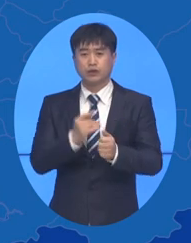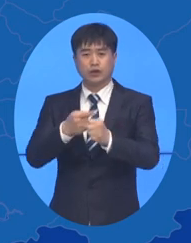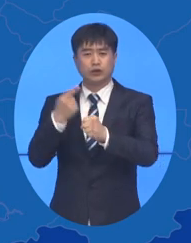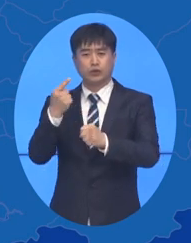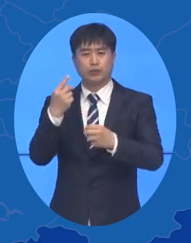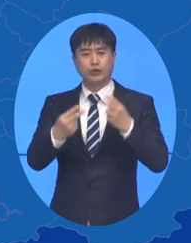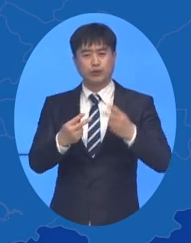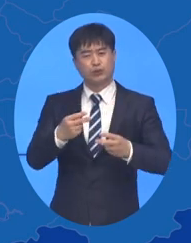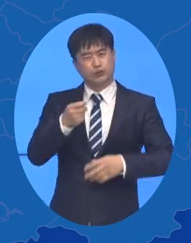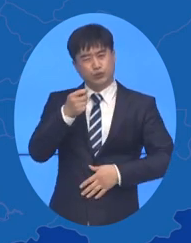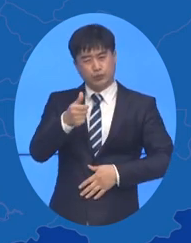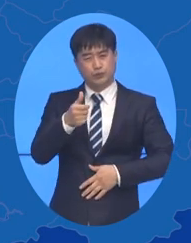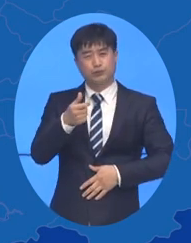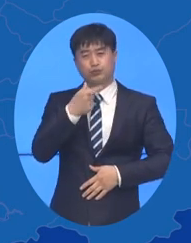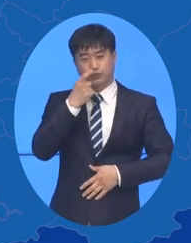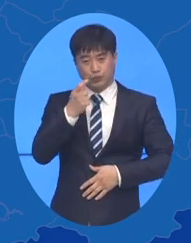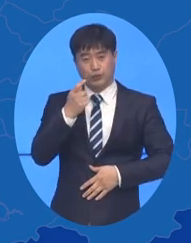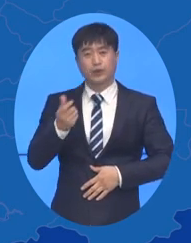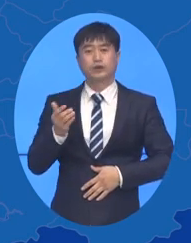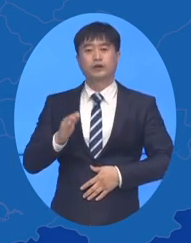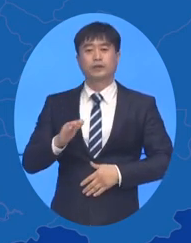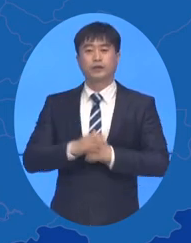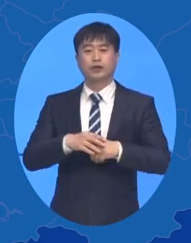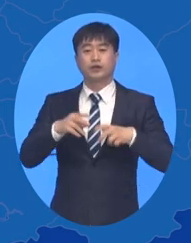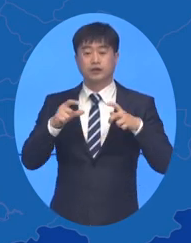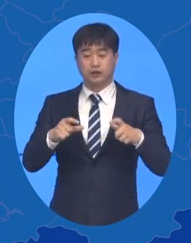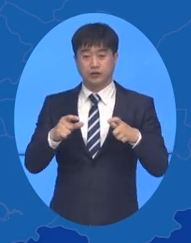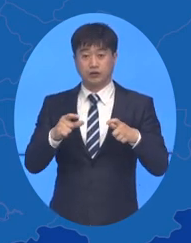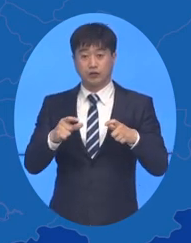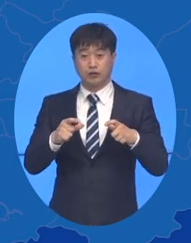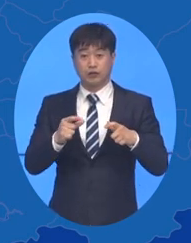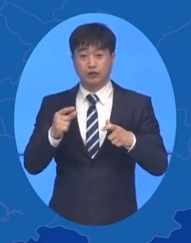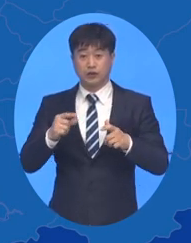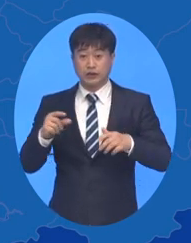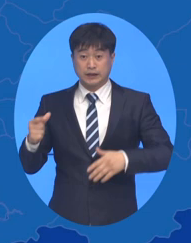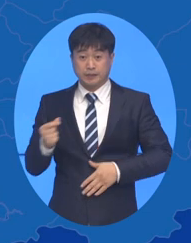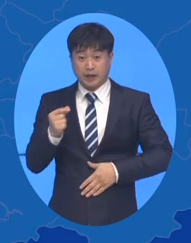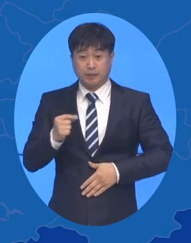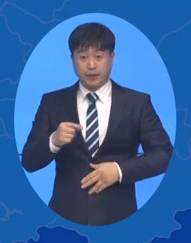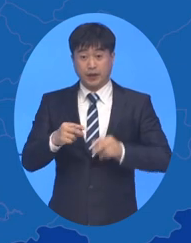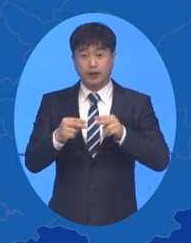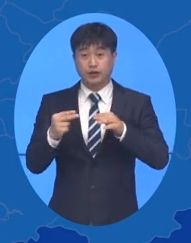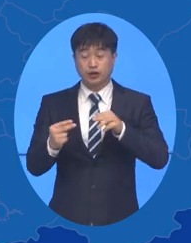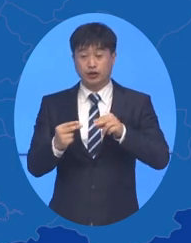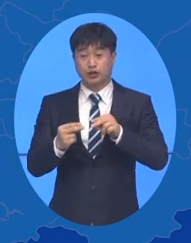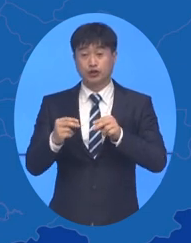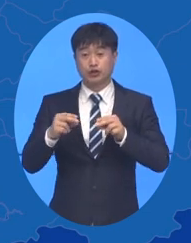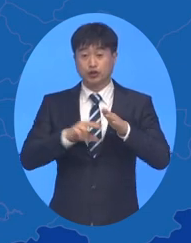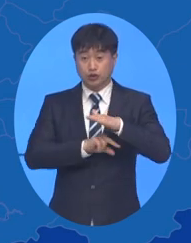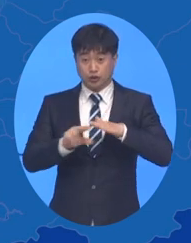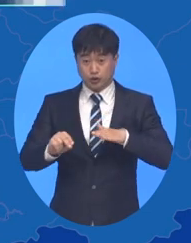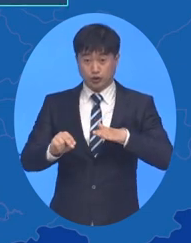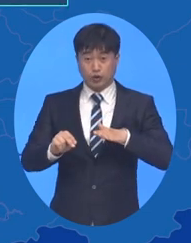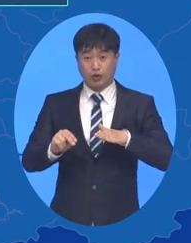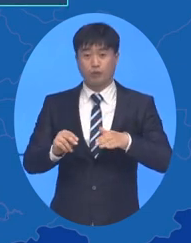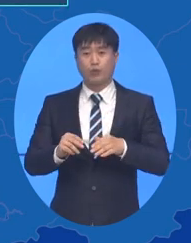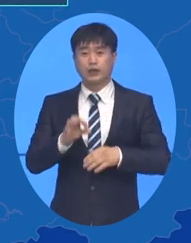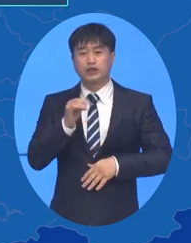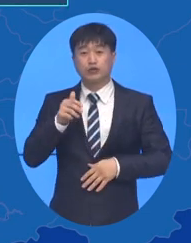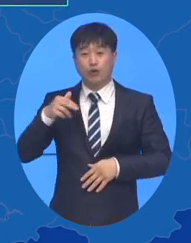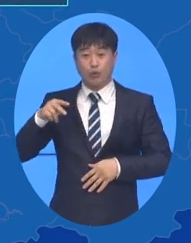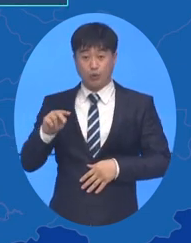다소 적은 금액을 확보했으나 수도권 광역 급행 철도 a노선 인덕원 동탄